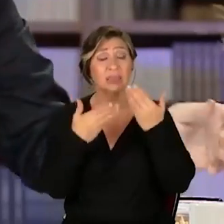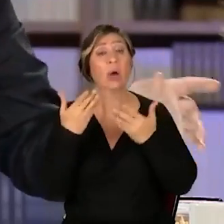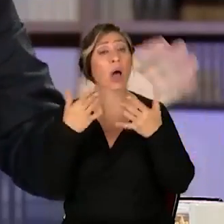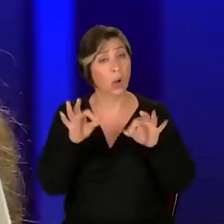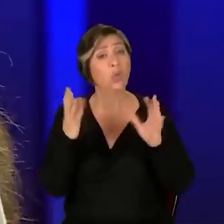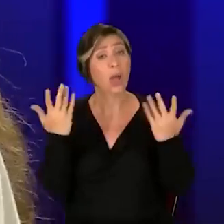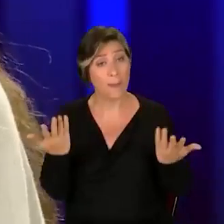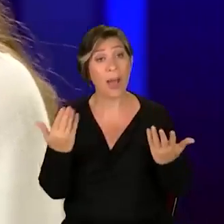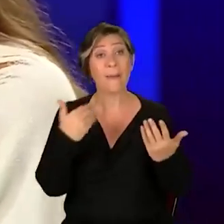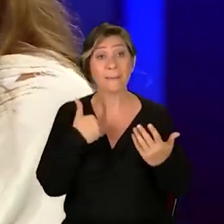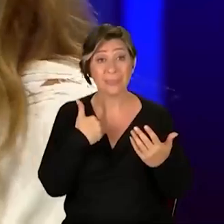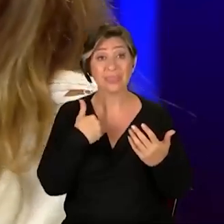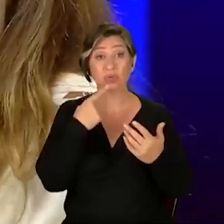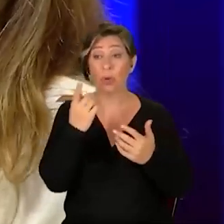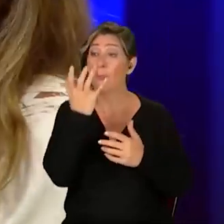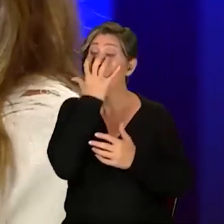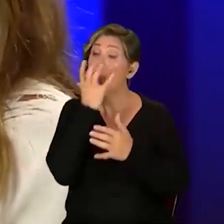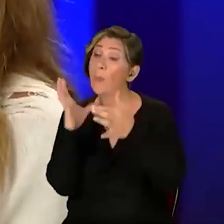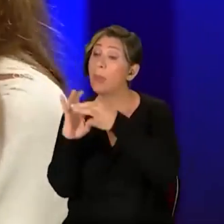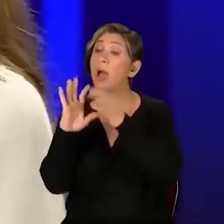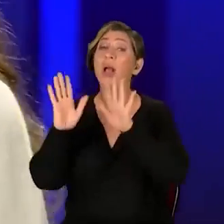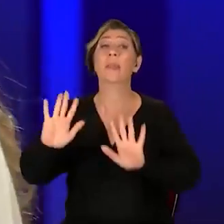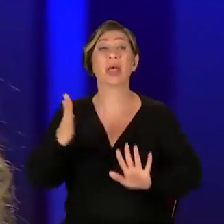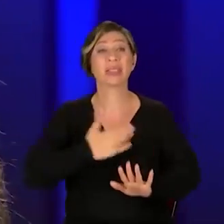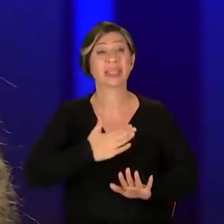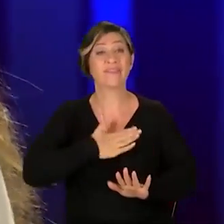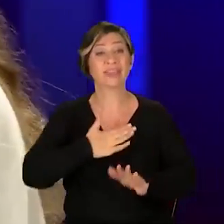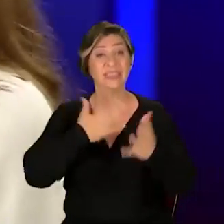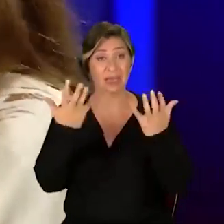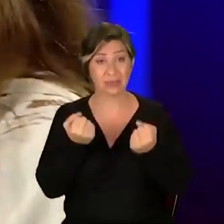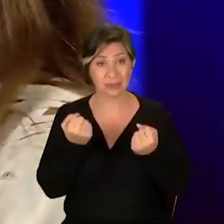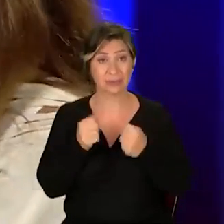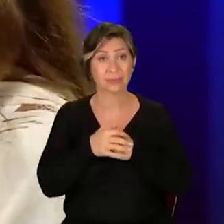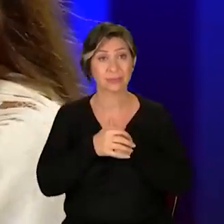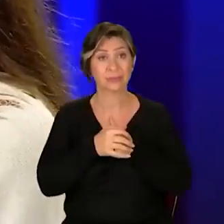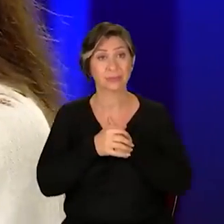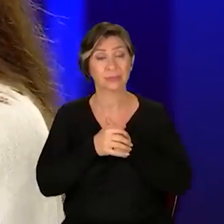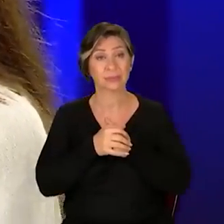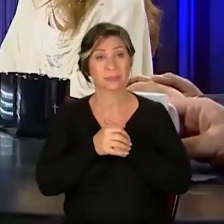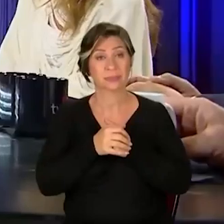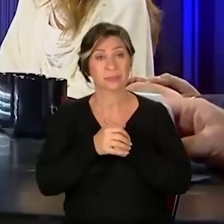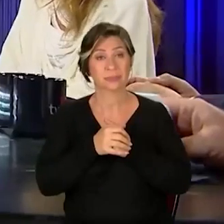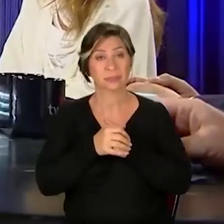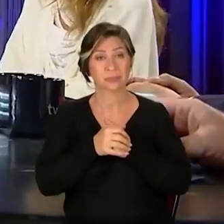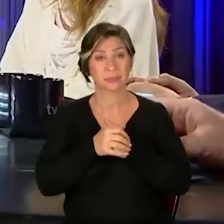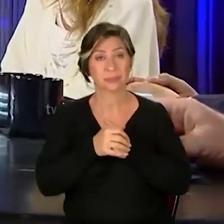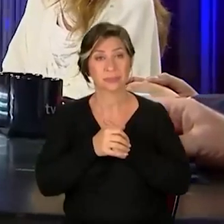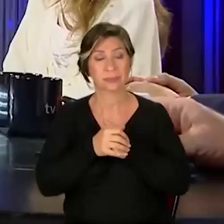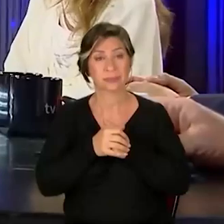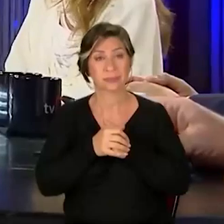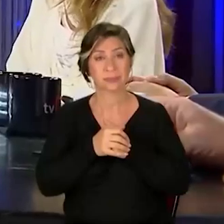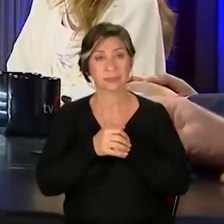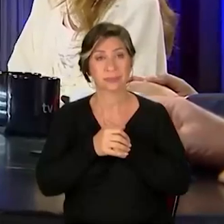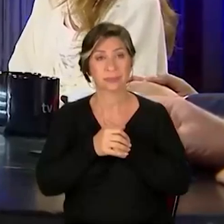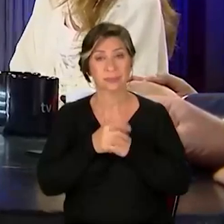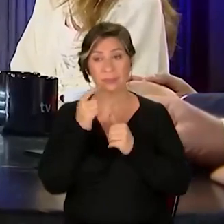Hallolur ama biz de diyoruz ki tüpe bağlamayalım nefes alsın gelip güzel, diyoruz. Tamam, çok güzel cevap buyurun. Şimdi sadece bir